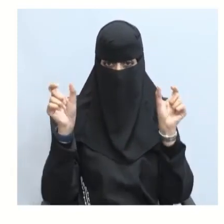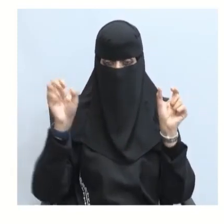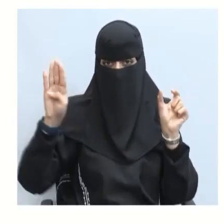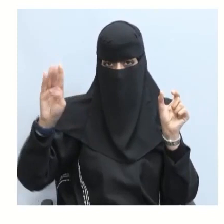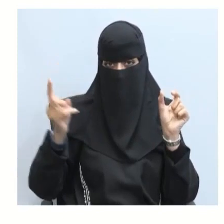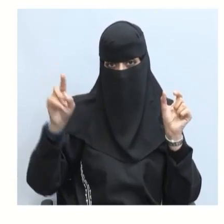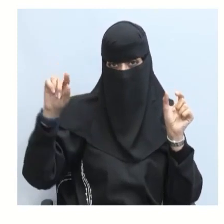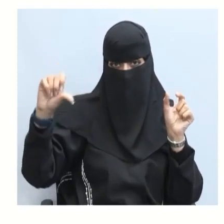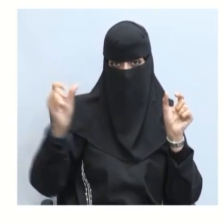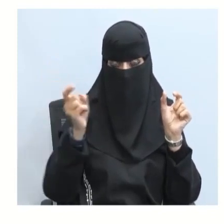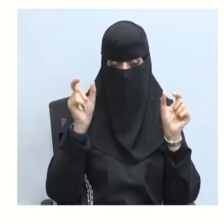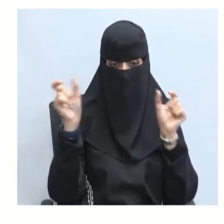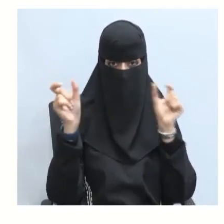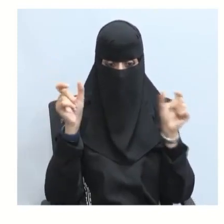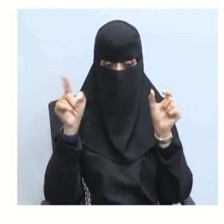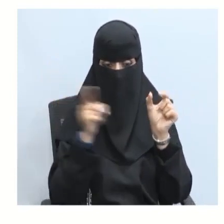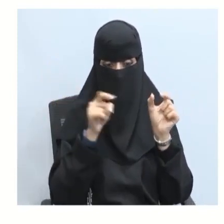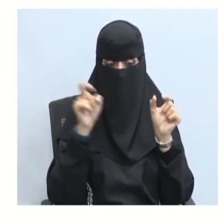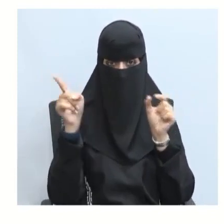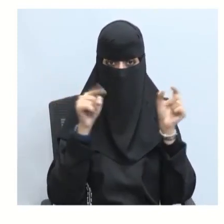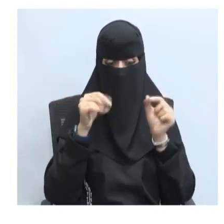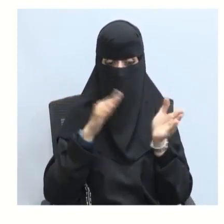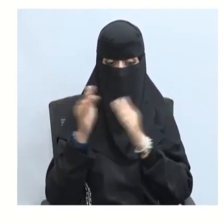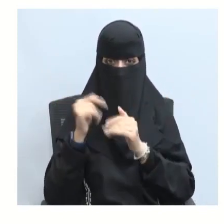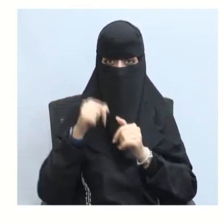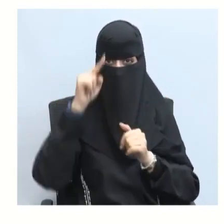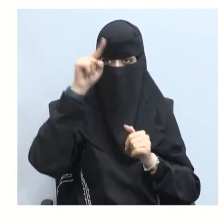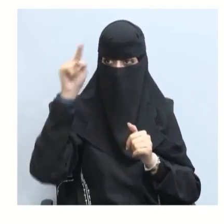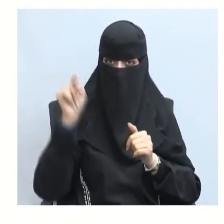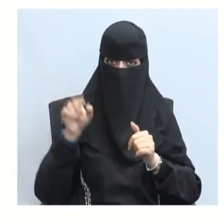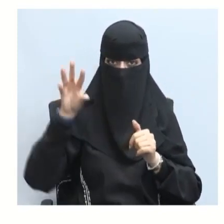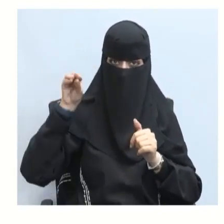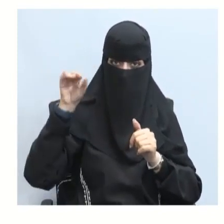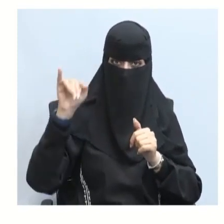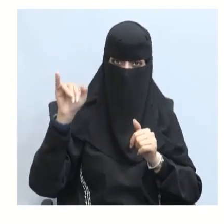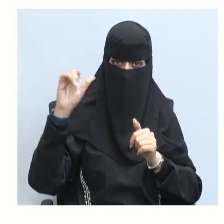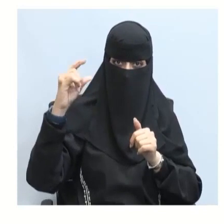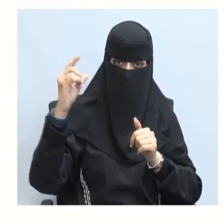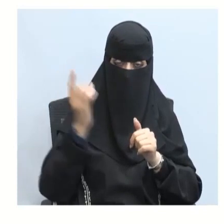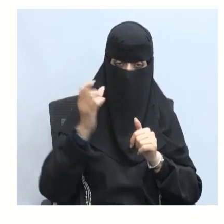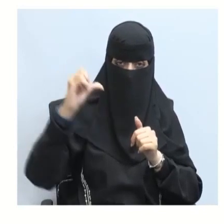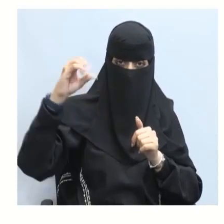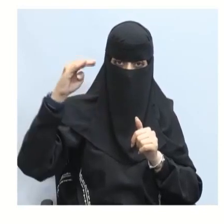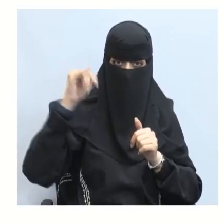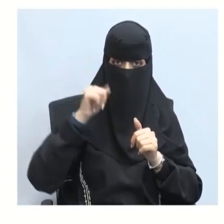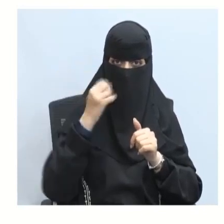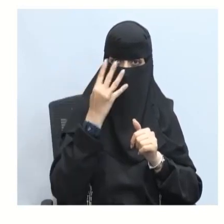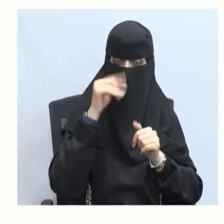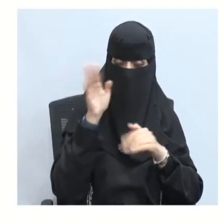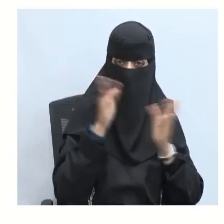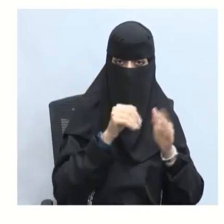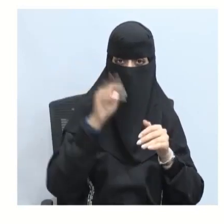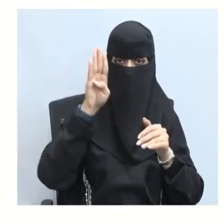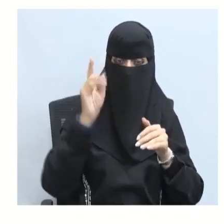نعم هنا الثالثه وهنا الرابعه الكربون الثالث ثلاث روابط مع الهيدروجين والرابطه الرابعه مع